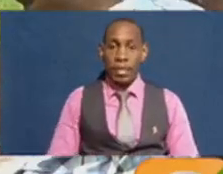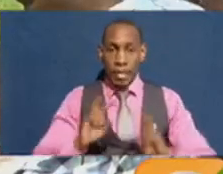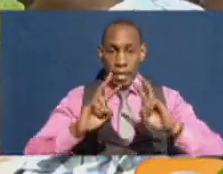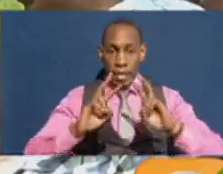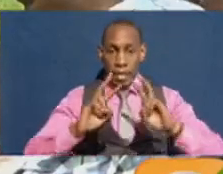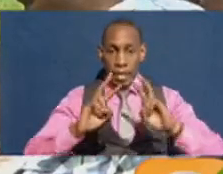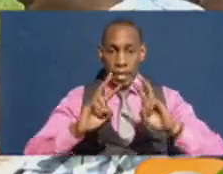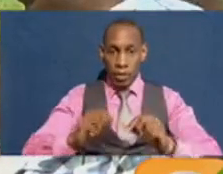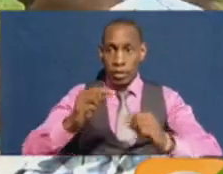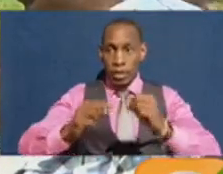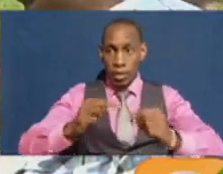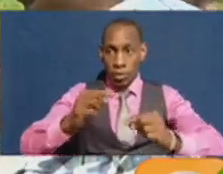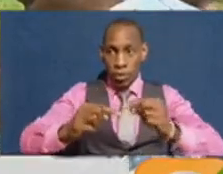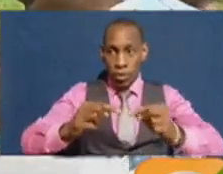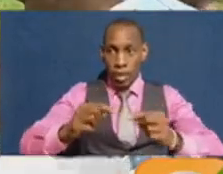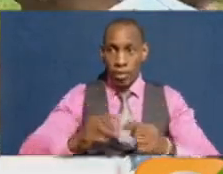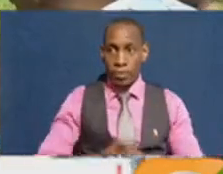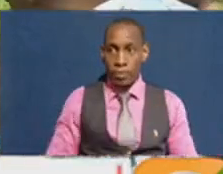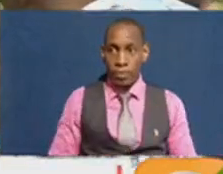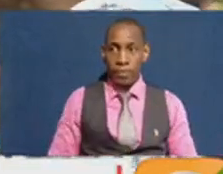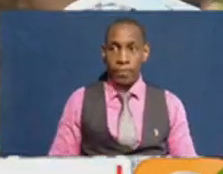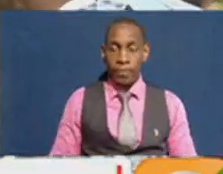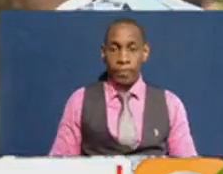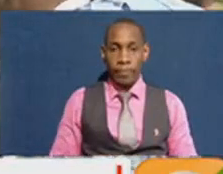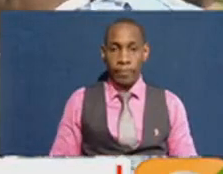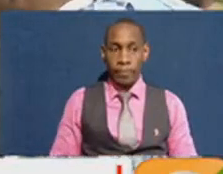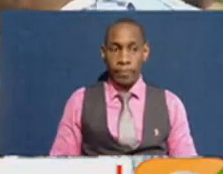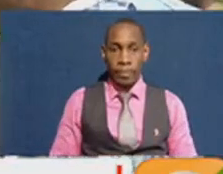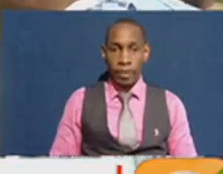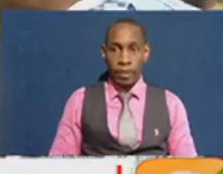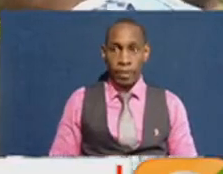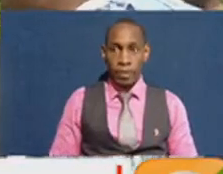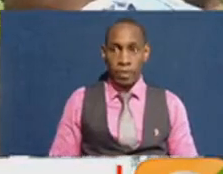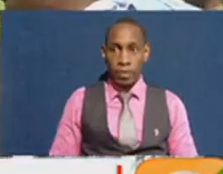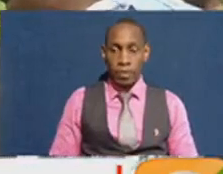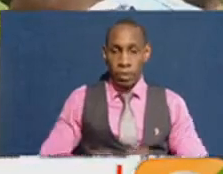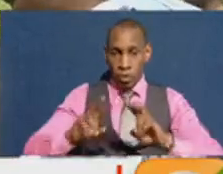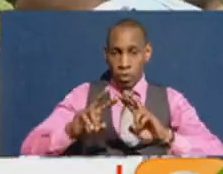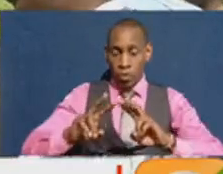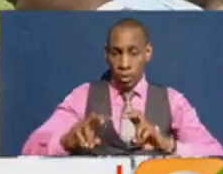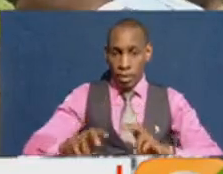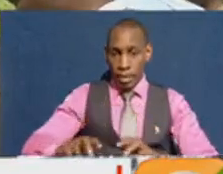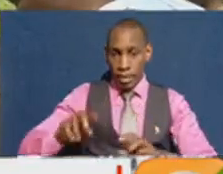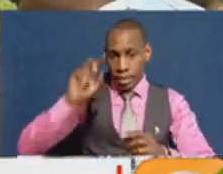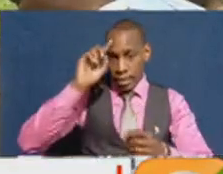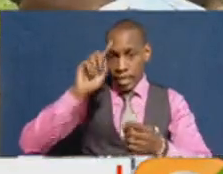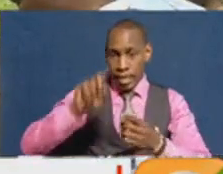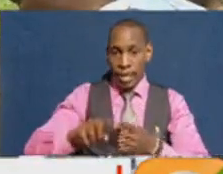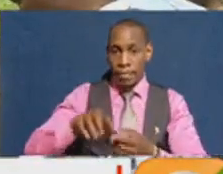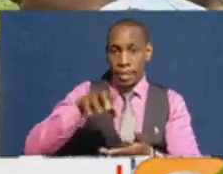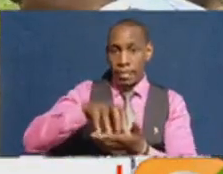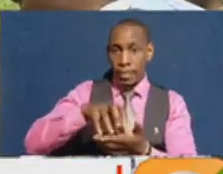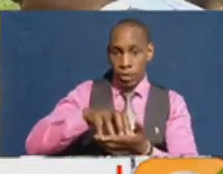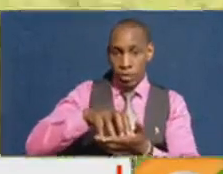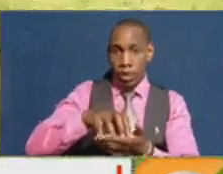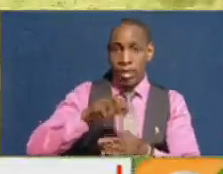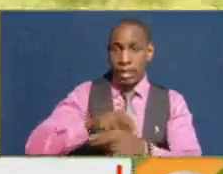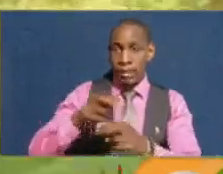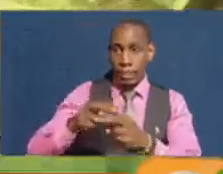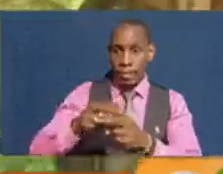inaendelea na tutapata malekeo ya hii kitendo tuseme hivi